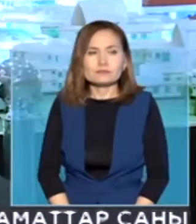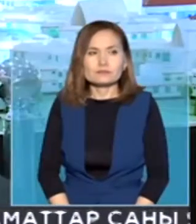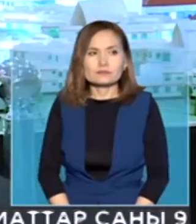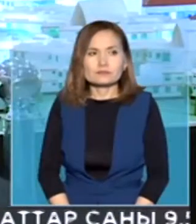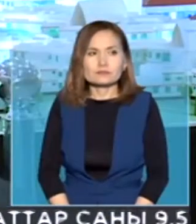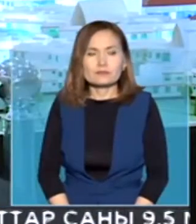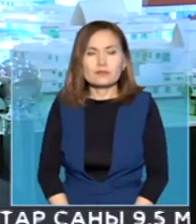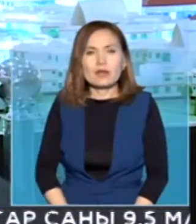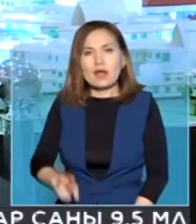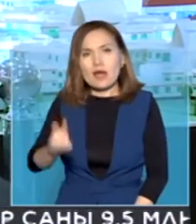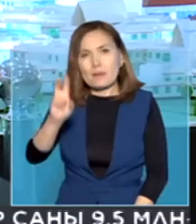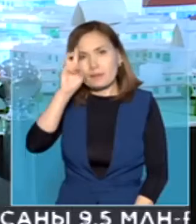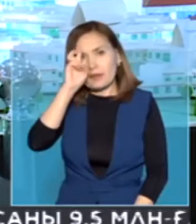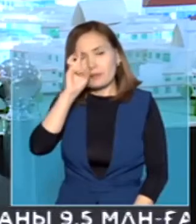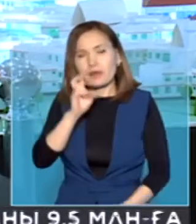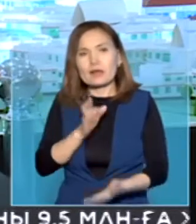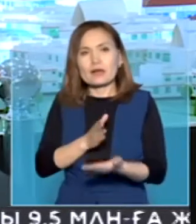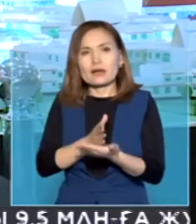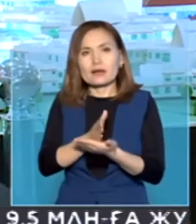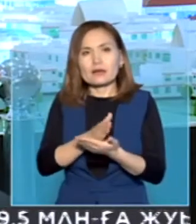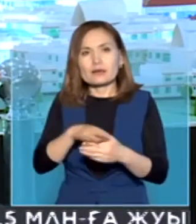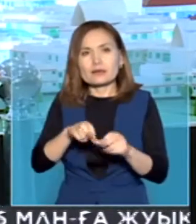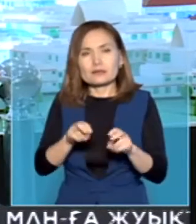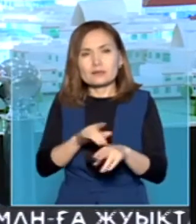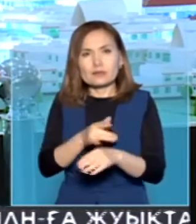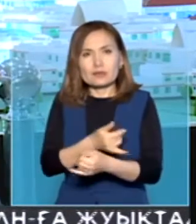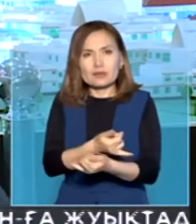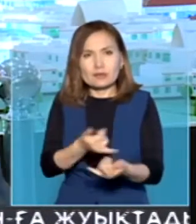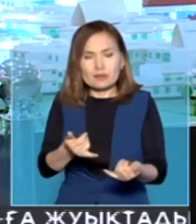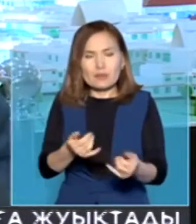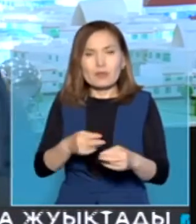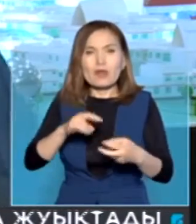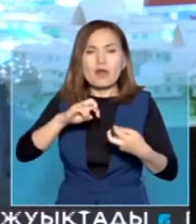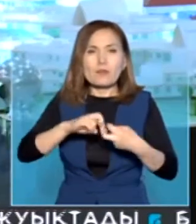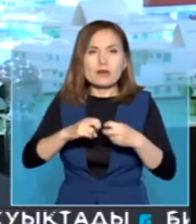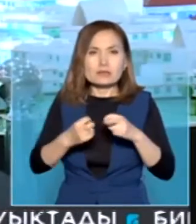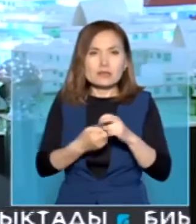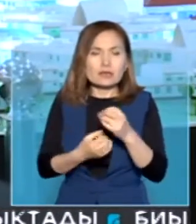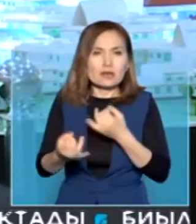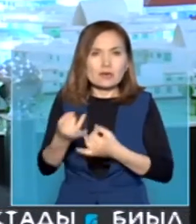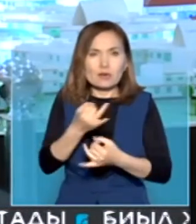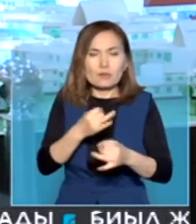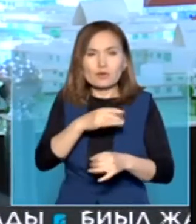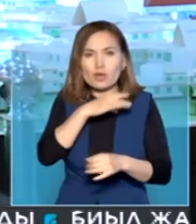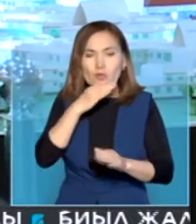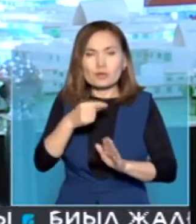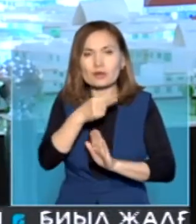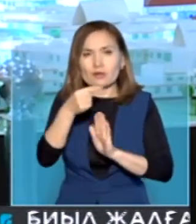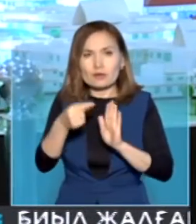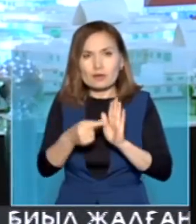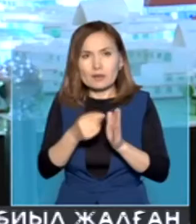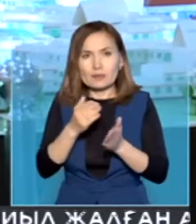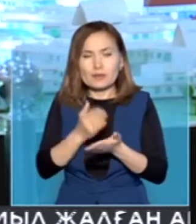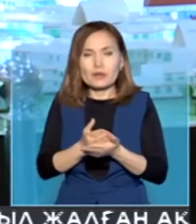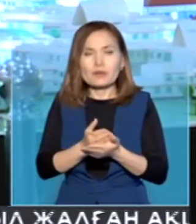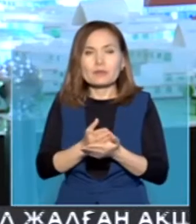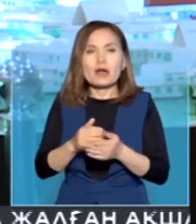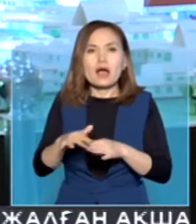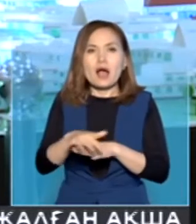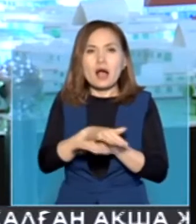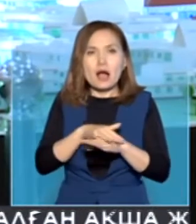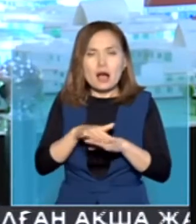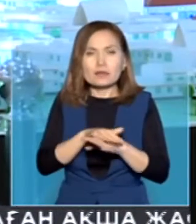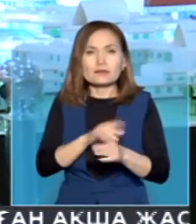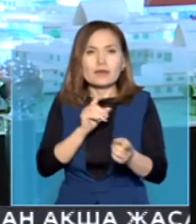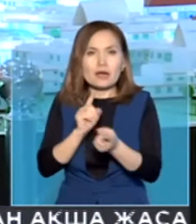Мынау мемлекеттік қызмет көрсету сапасы бойынша мәселелер талқылау, қандай көкейкесті ойлар бар және халықты қабылдап